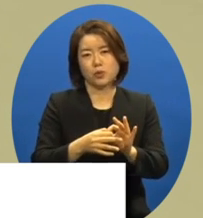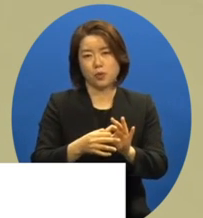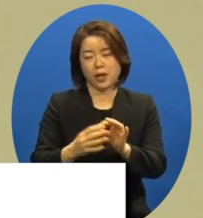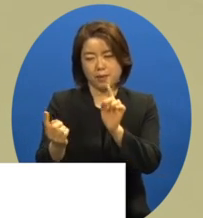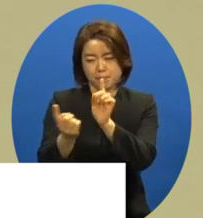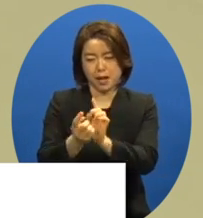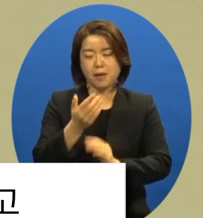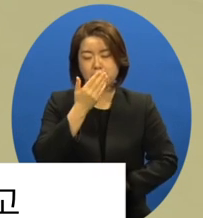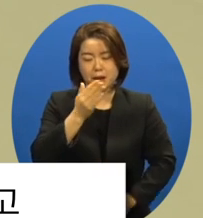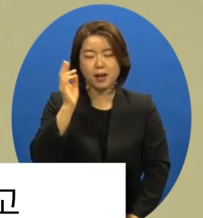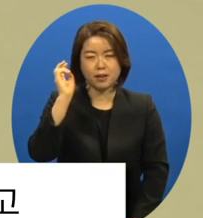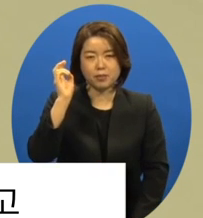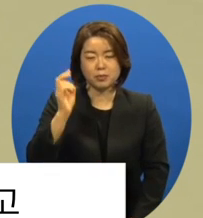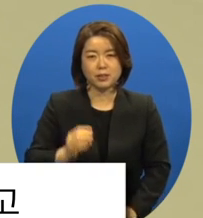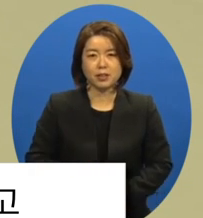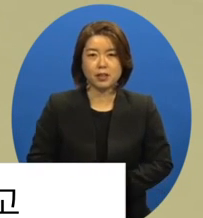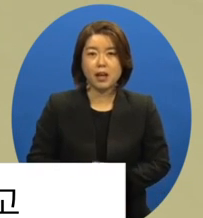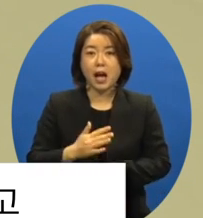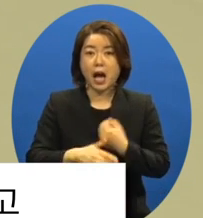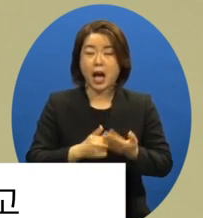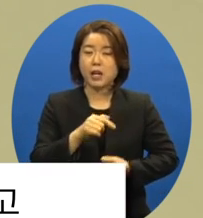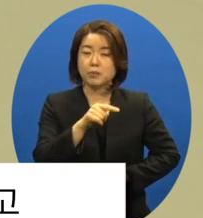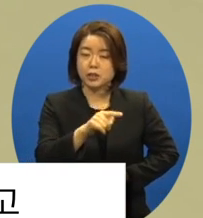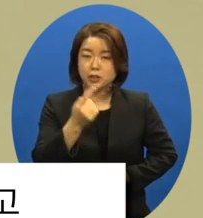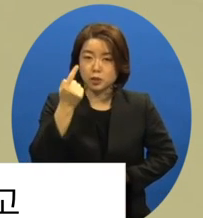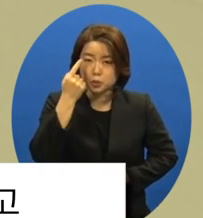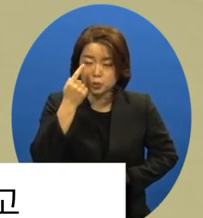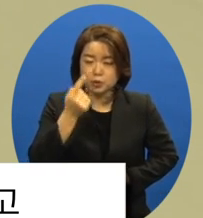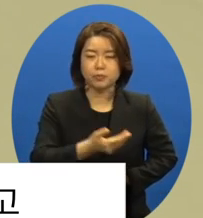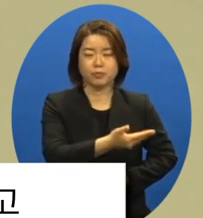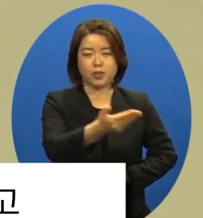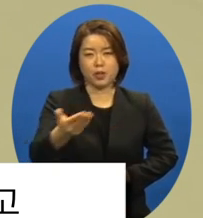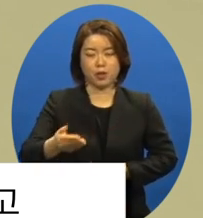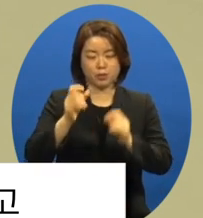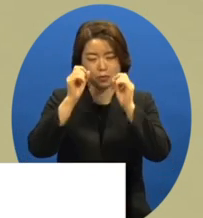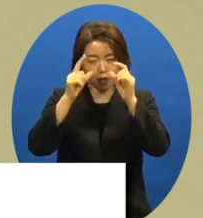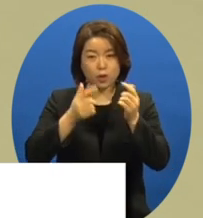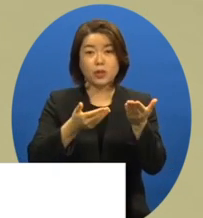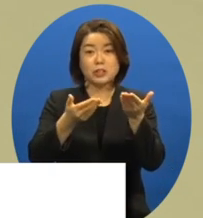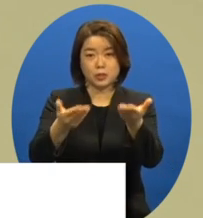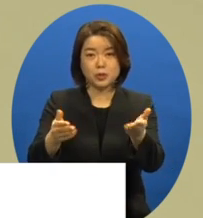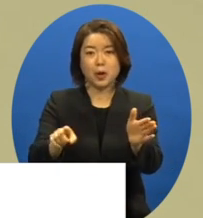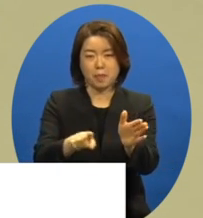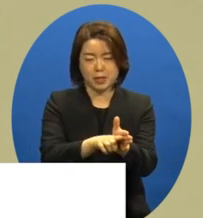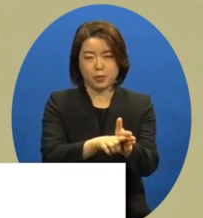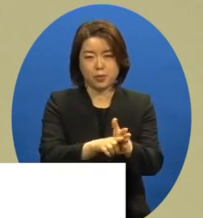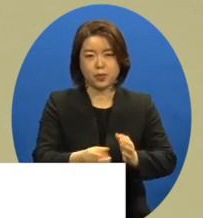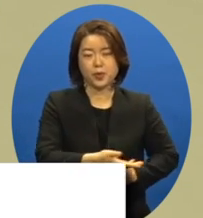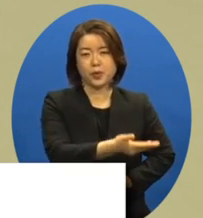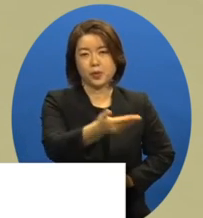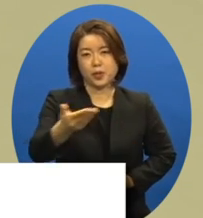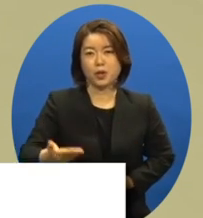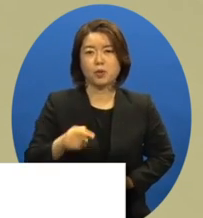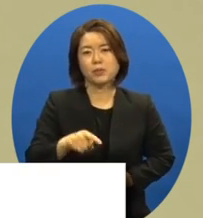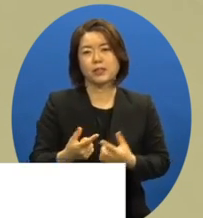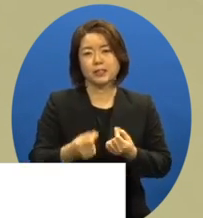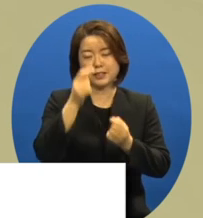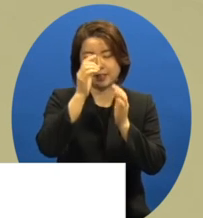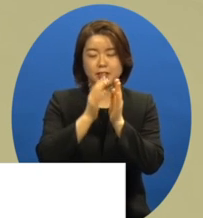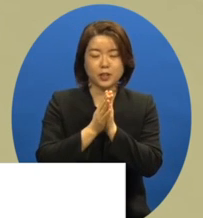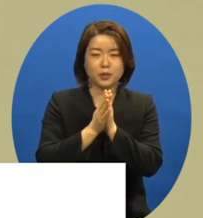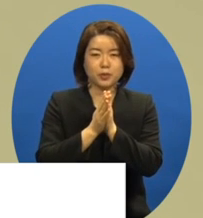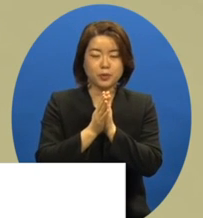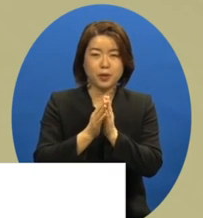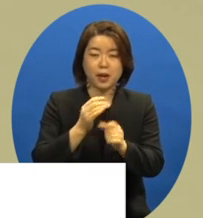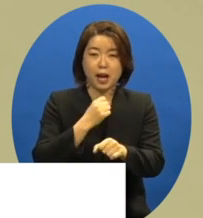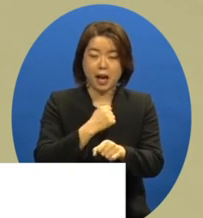겁니다. 하나님께서 그 눈을 여러분에게 열어주실 거라고 믿고 또 여러분들도 그렇게 기도하고